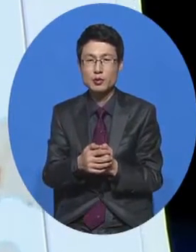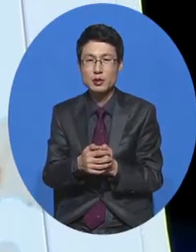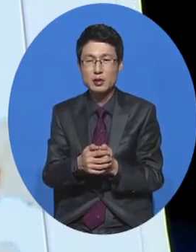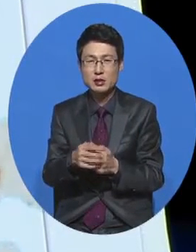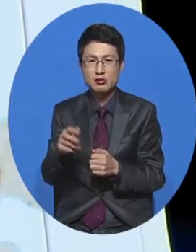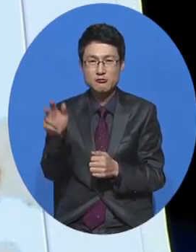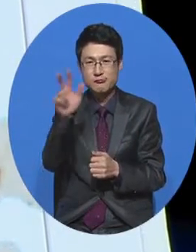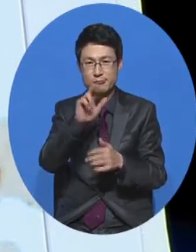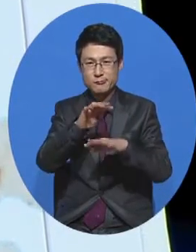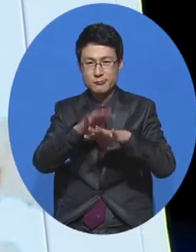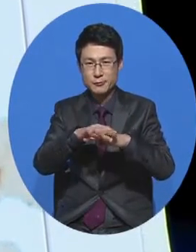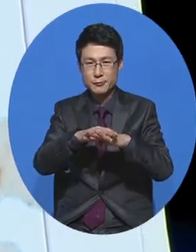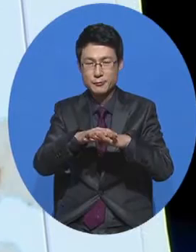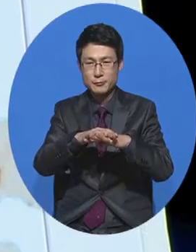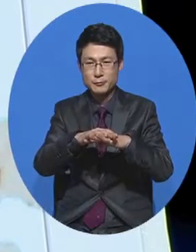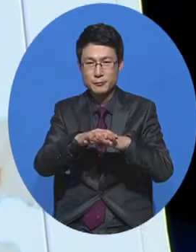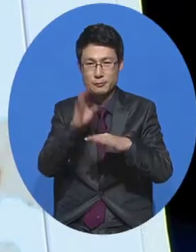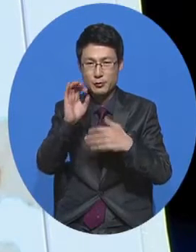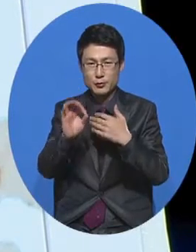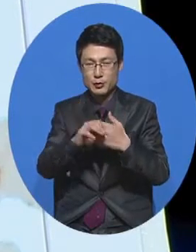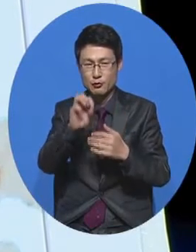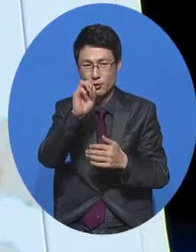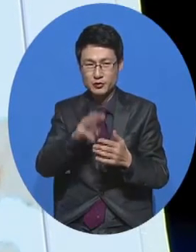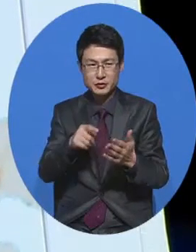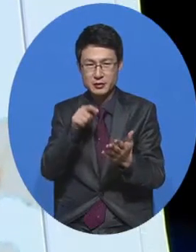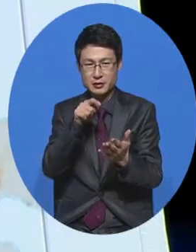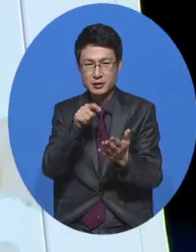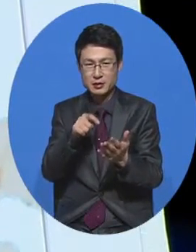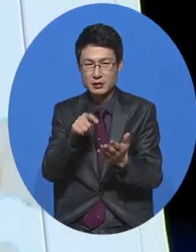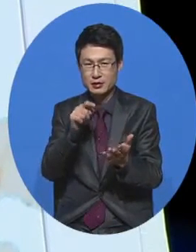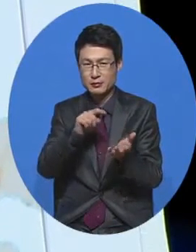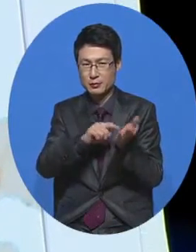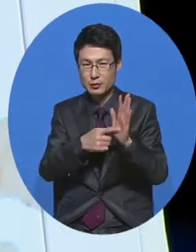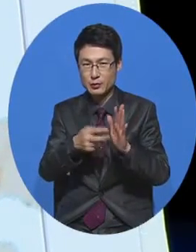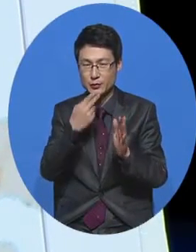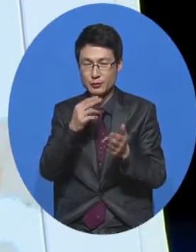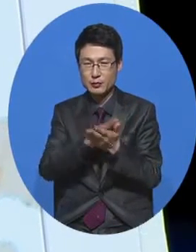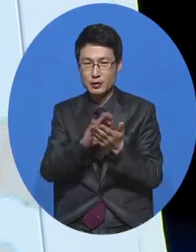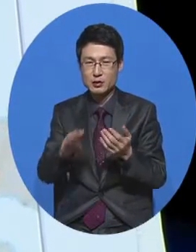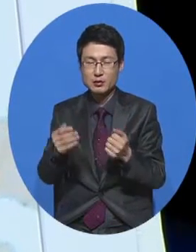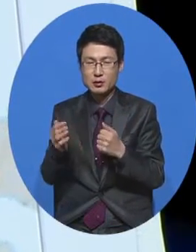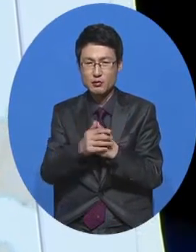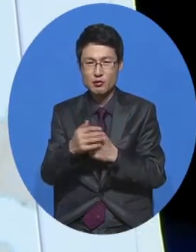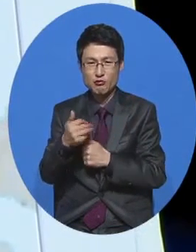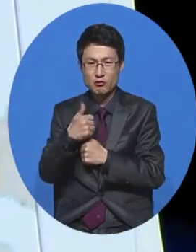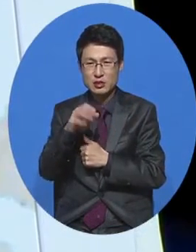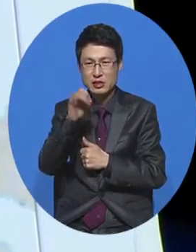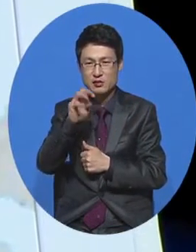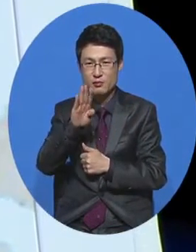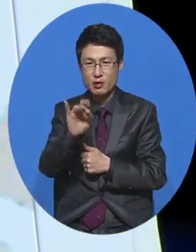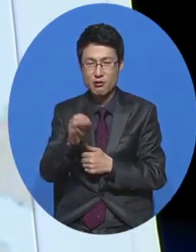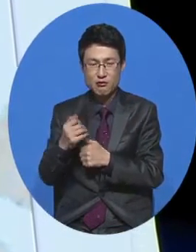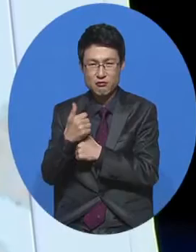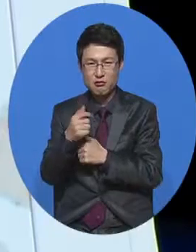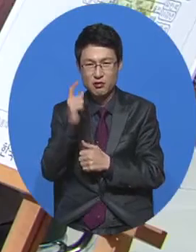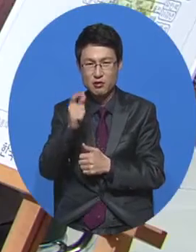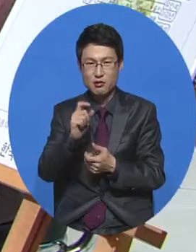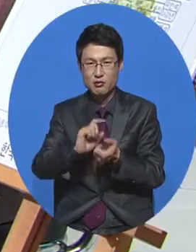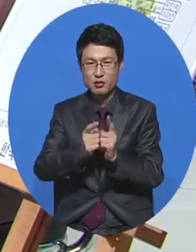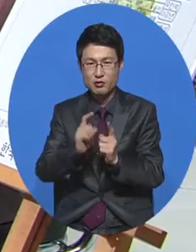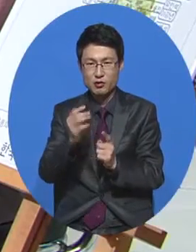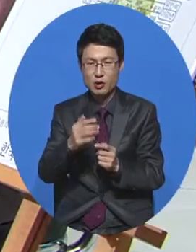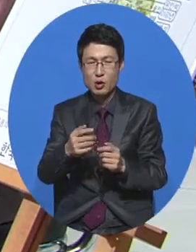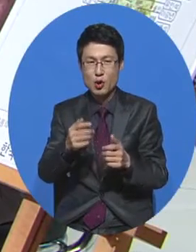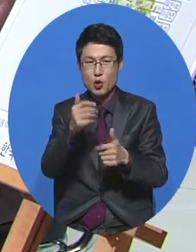지도에는 광주는 표시도 되어 있지 않습니다 아니 그래서 의병과 관련된 보다 좀 강화된 어허